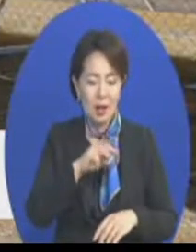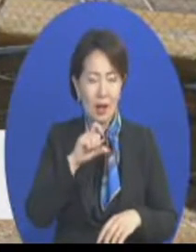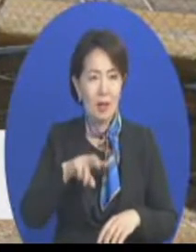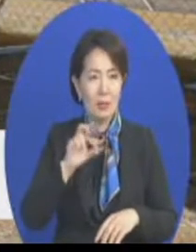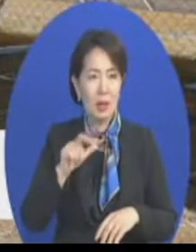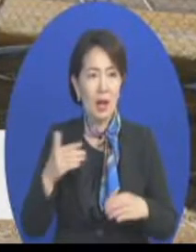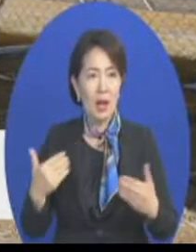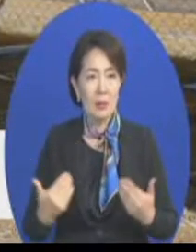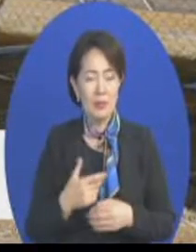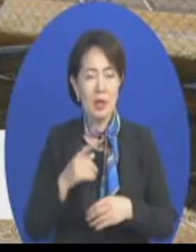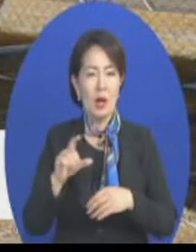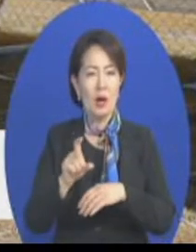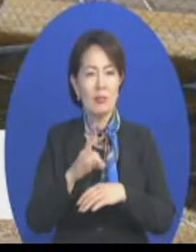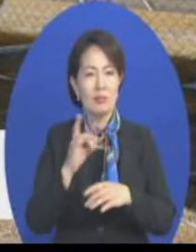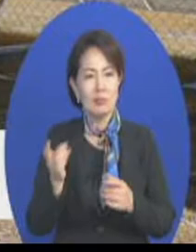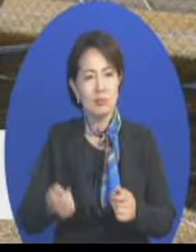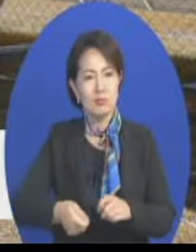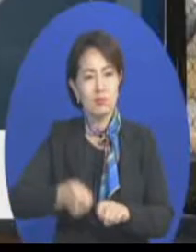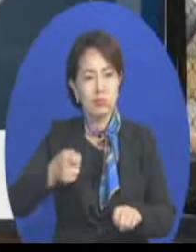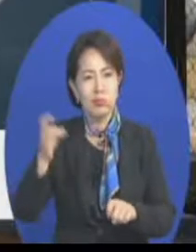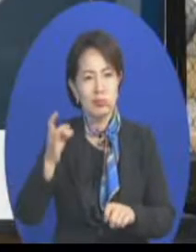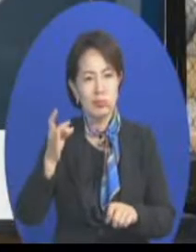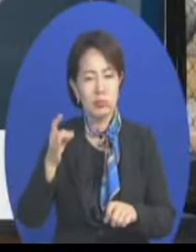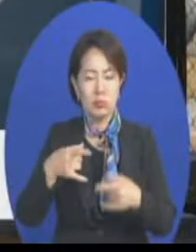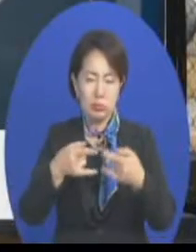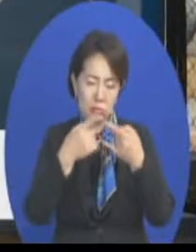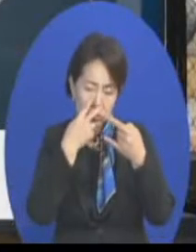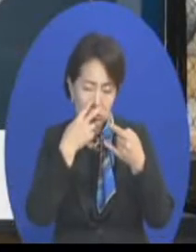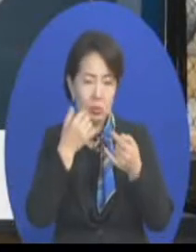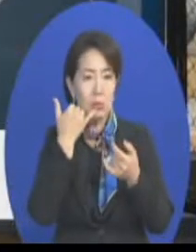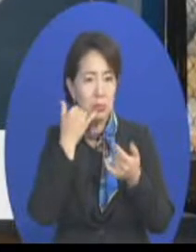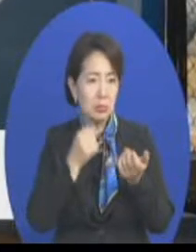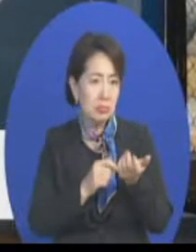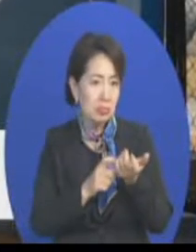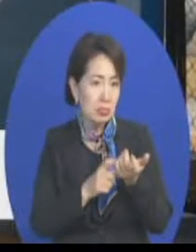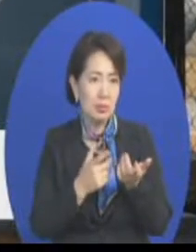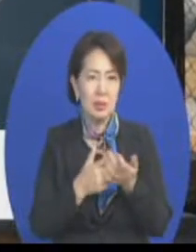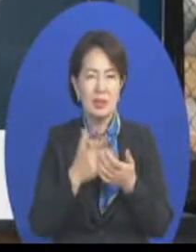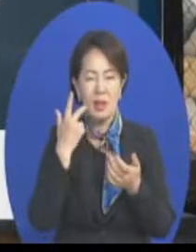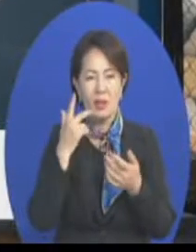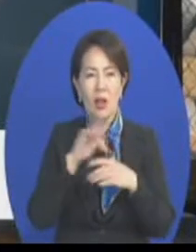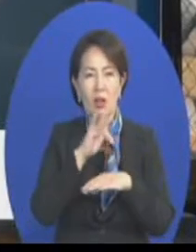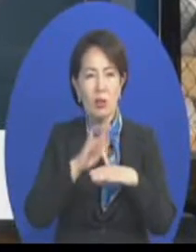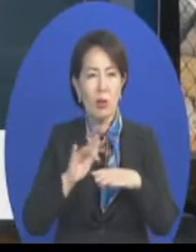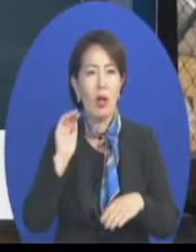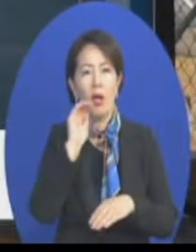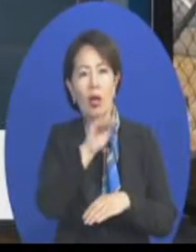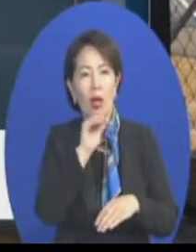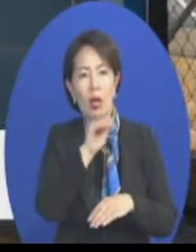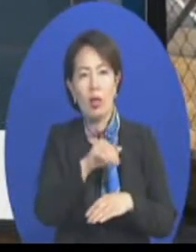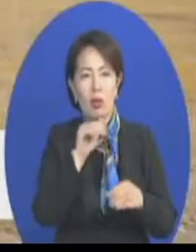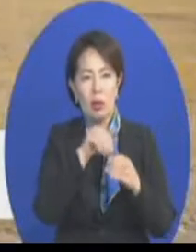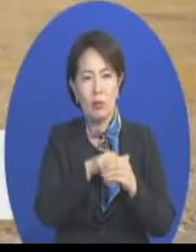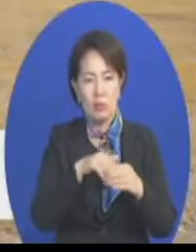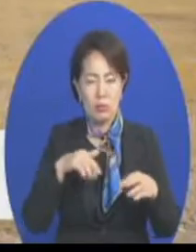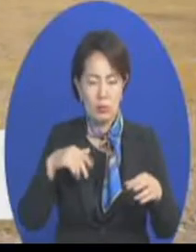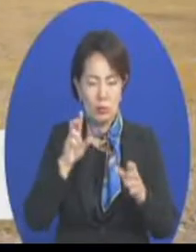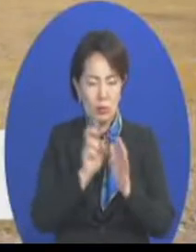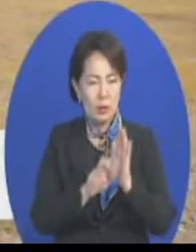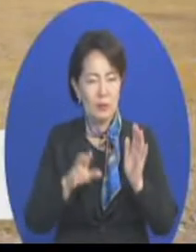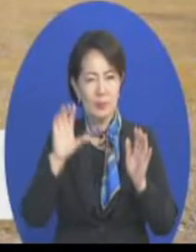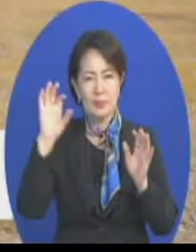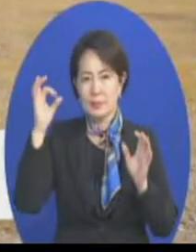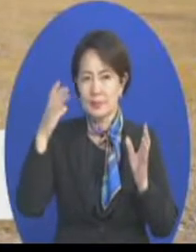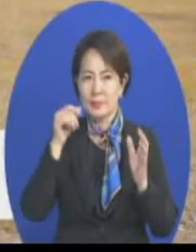иргэд мотор асааж, гар утсаа цэнэглэх, зурагт үзэх зэрэг хэрэгцээгээ хангадаг байна. Байнга төв рүү ороод байх боломжгүй учраас цахилгааныхаа